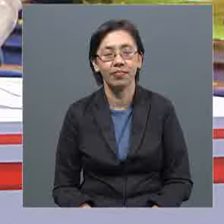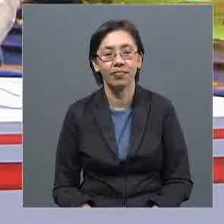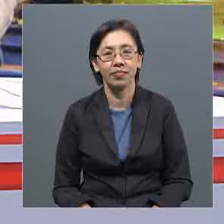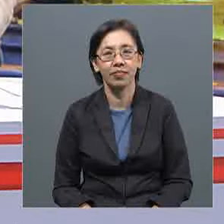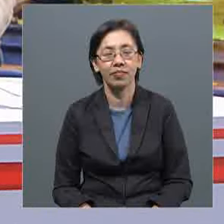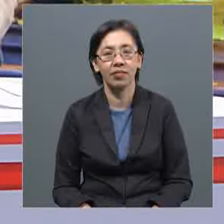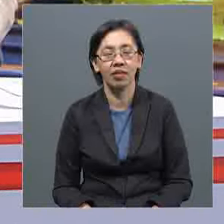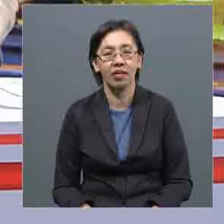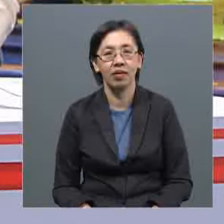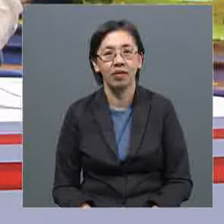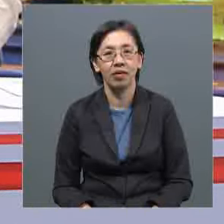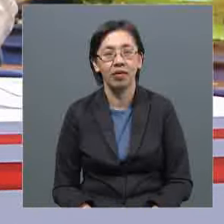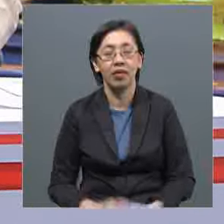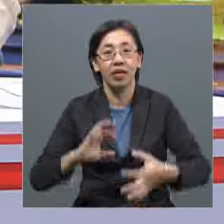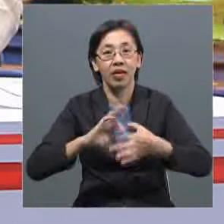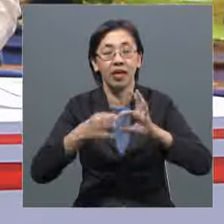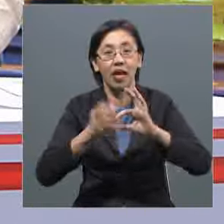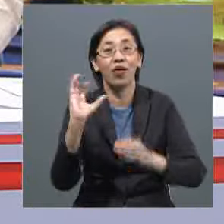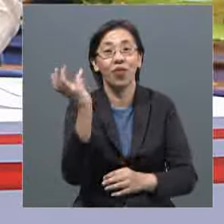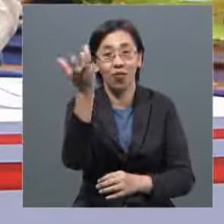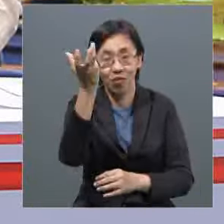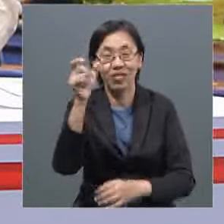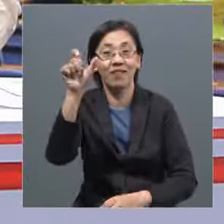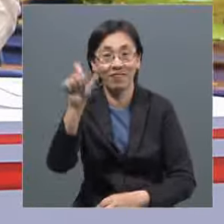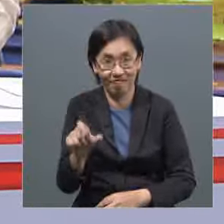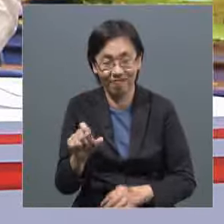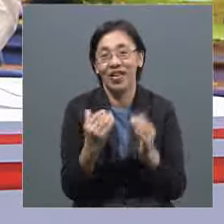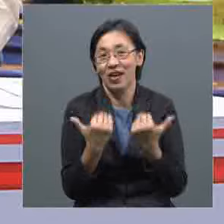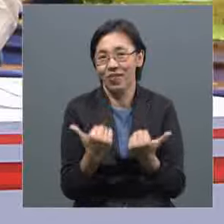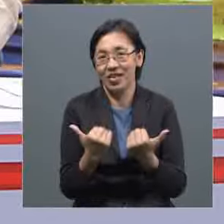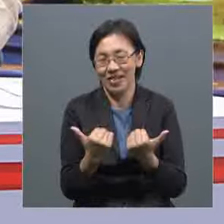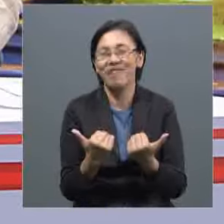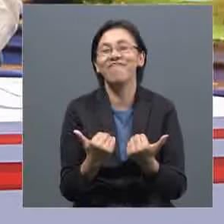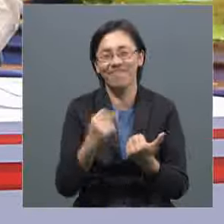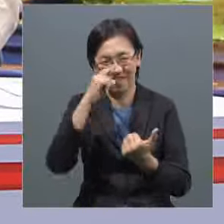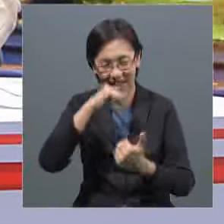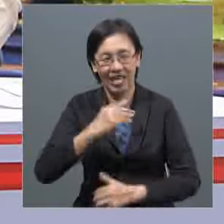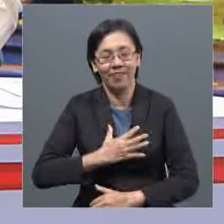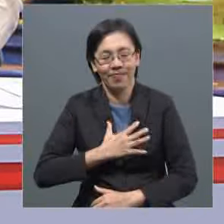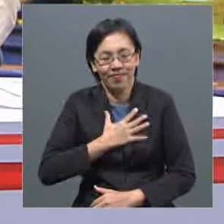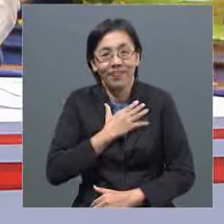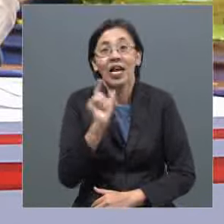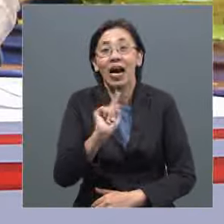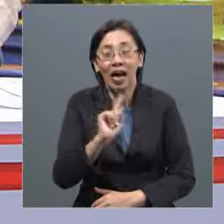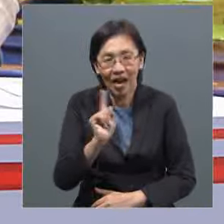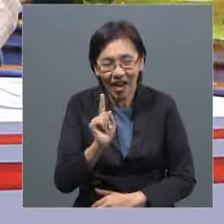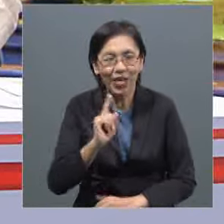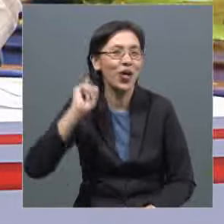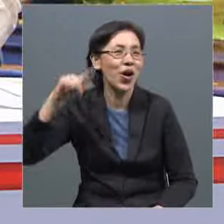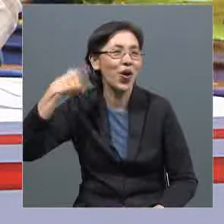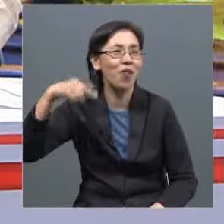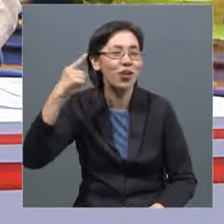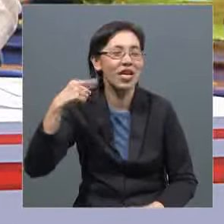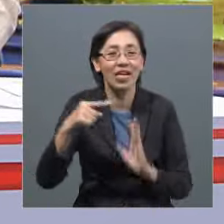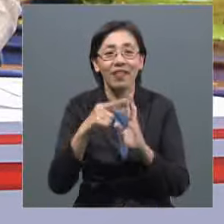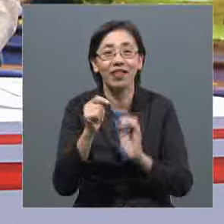ในขณะเดียวกันที่โอลิมปิกที่ปารีสนะครับวันนี้ก็มีอีกหนึ่งความภาคภูมิใจเช่นเดียวกันน้องเทนนิสของเรานะครับผ่